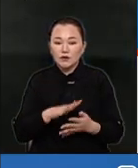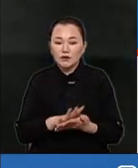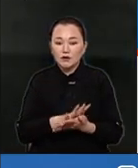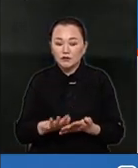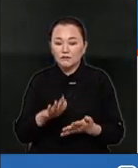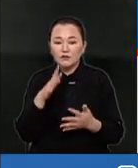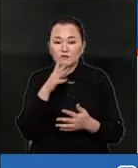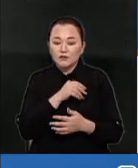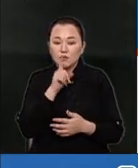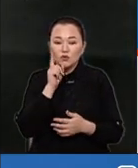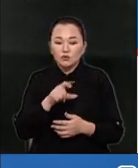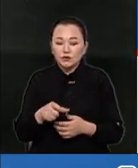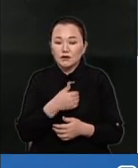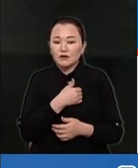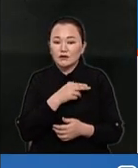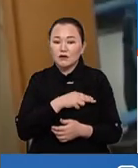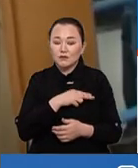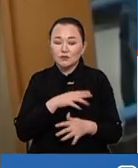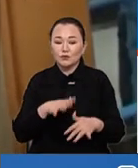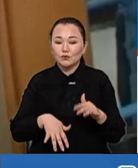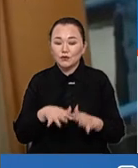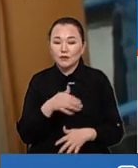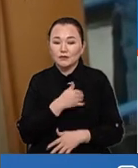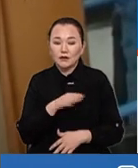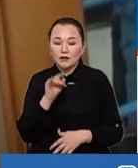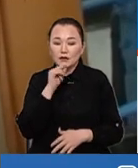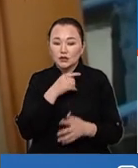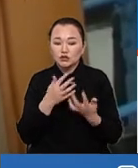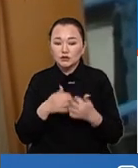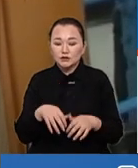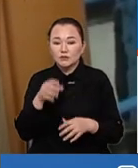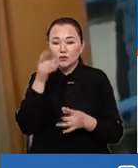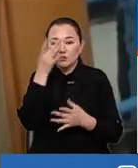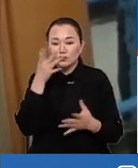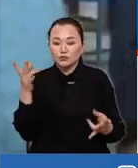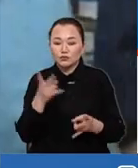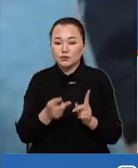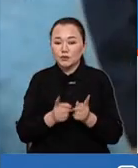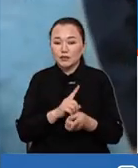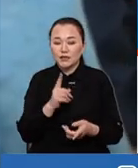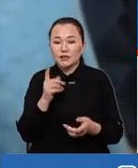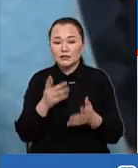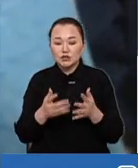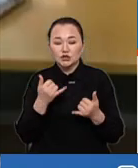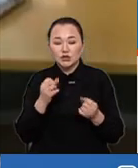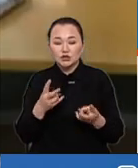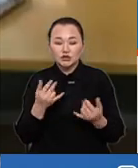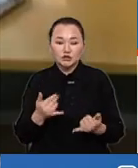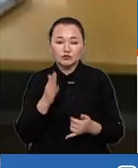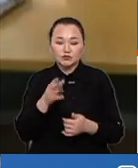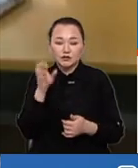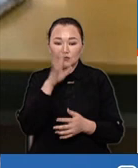Вот только не все молодые люди хотят работать руками. Экономисты считают, менталитет нужно менять, иначе, как и сейчас, в стране